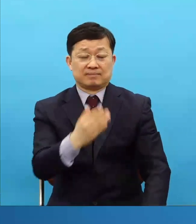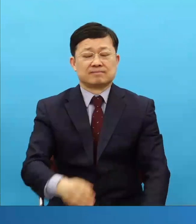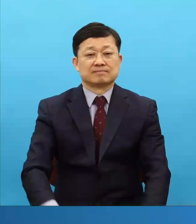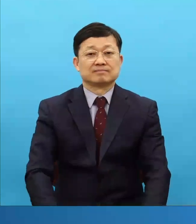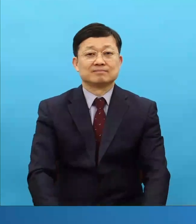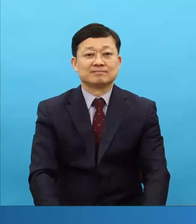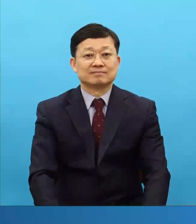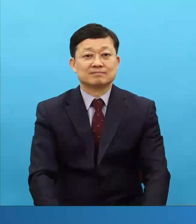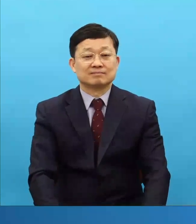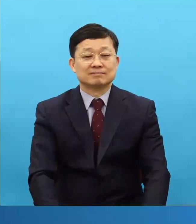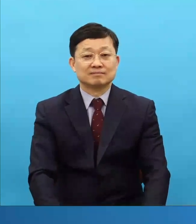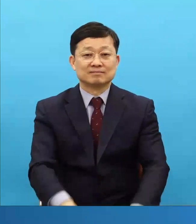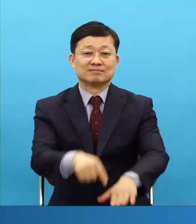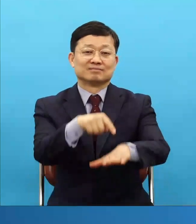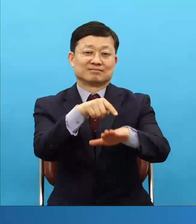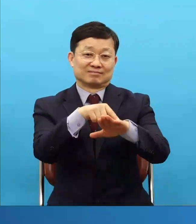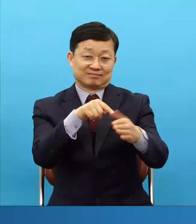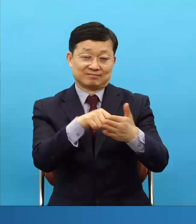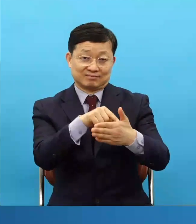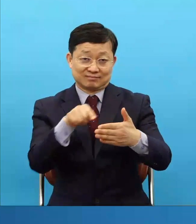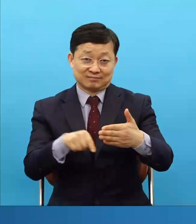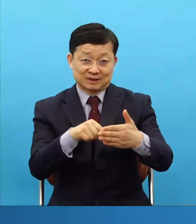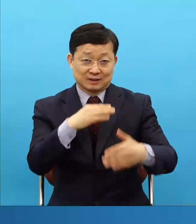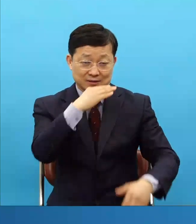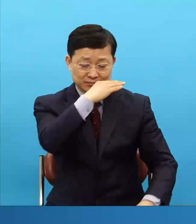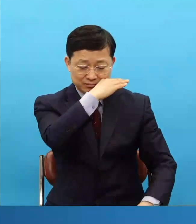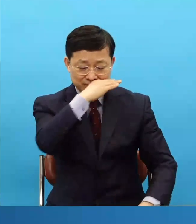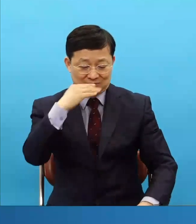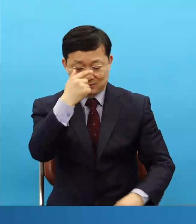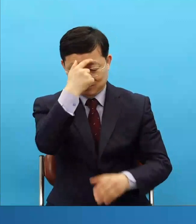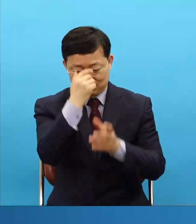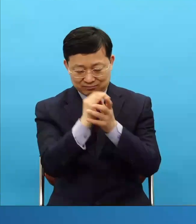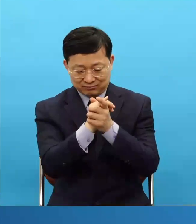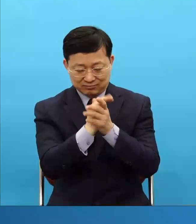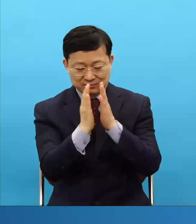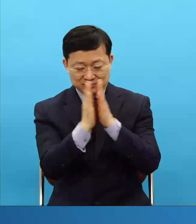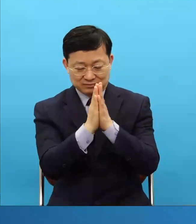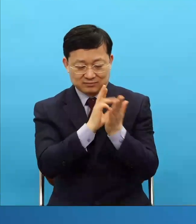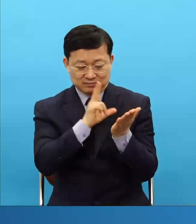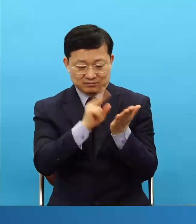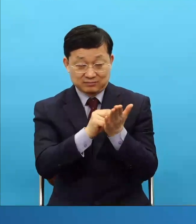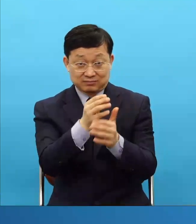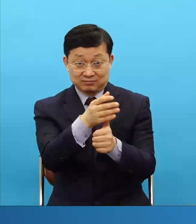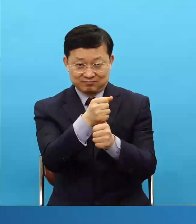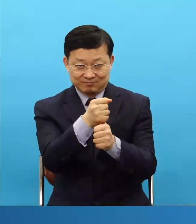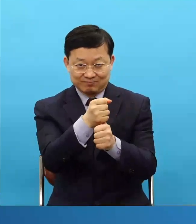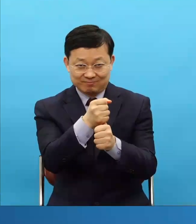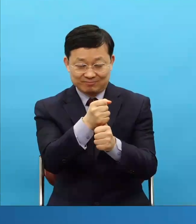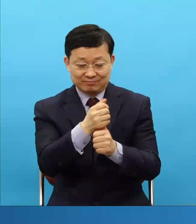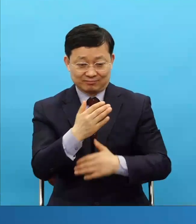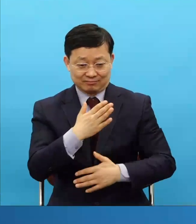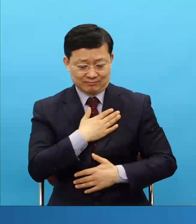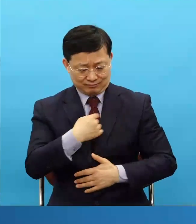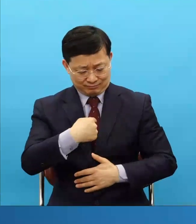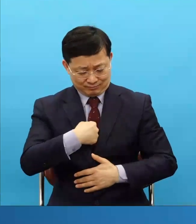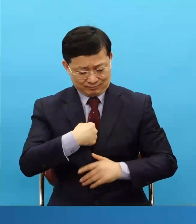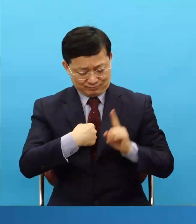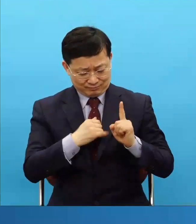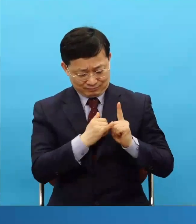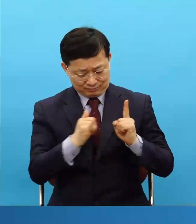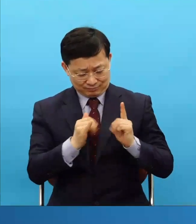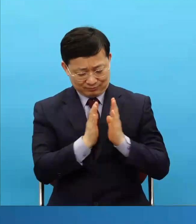save 그래, your church. 마음속에 늘 바른 기도를 하세요. And so always have correct prayer in your 내 hearts. 한 명이 응답받으면 주의